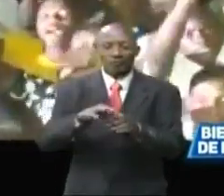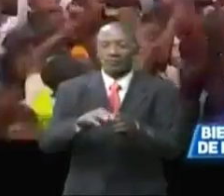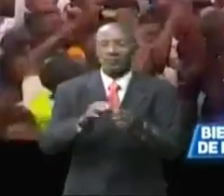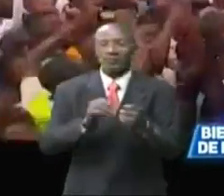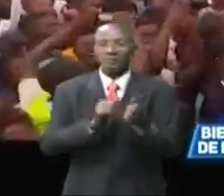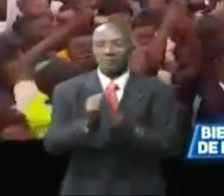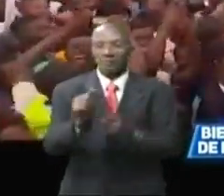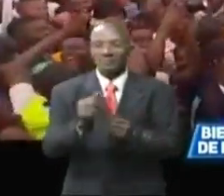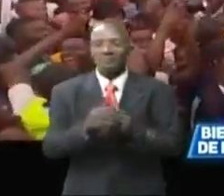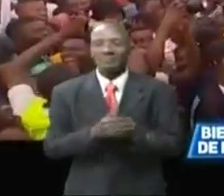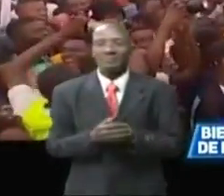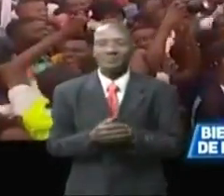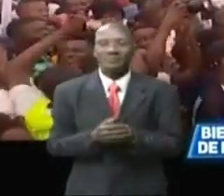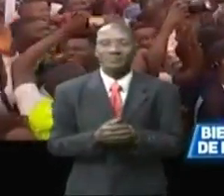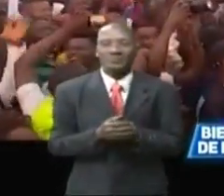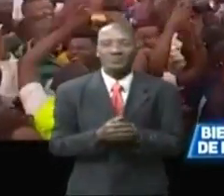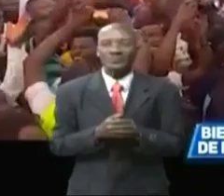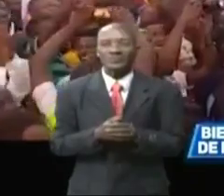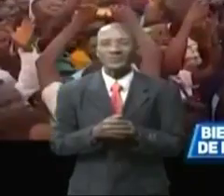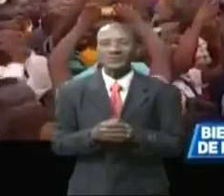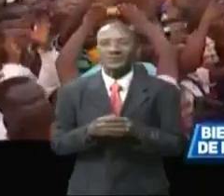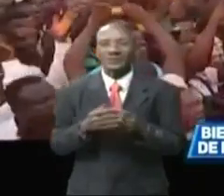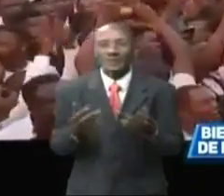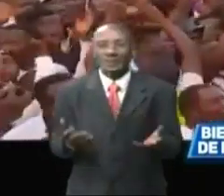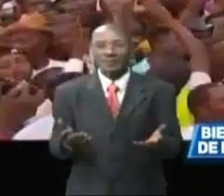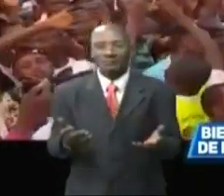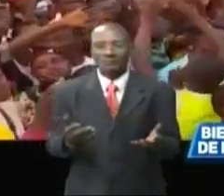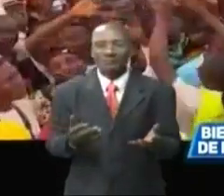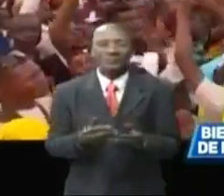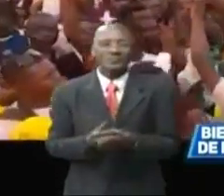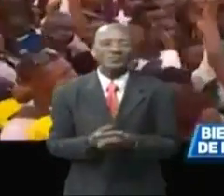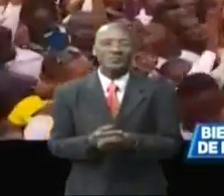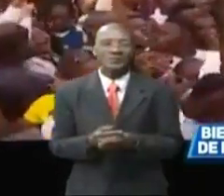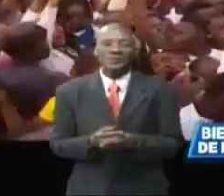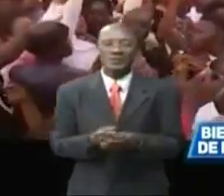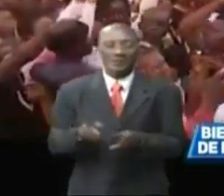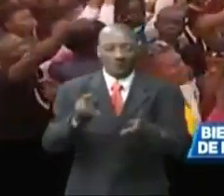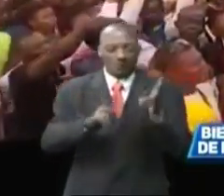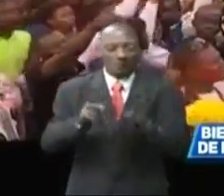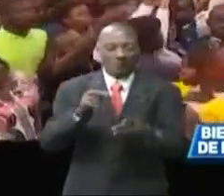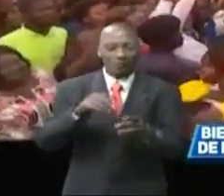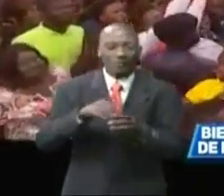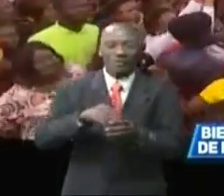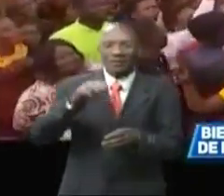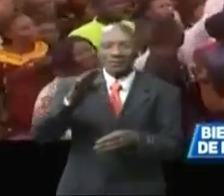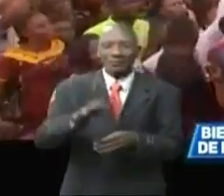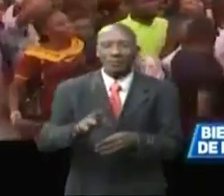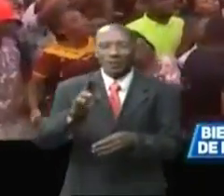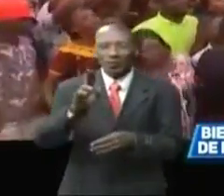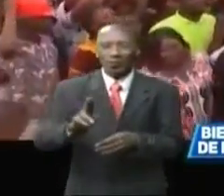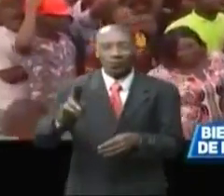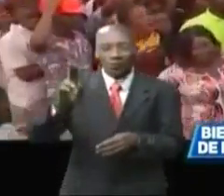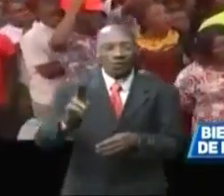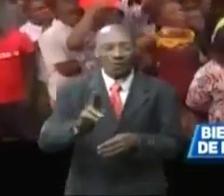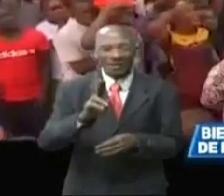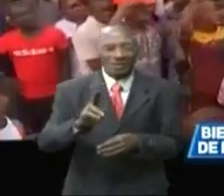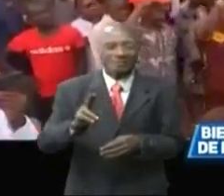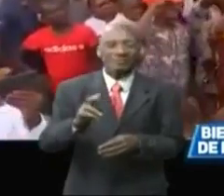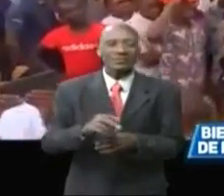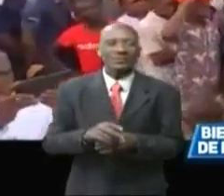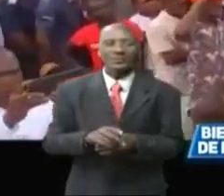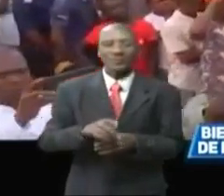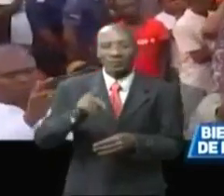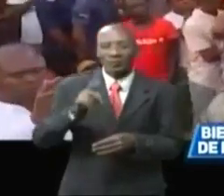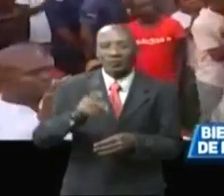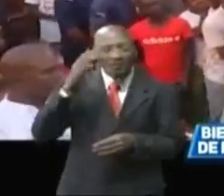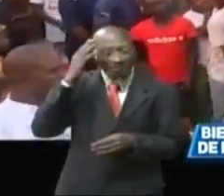Le VPM Jean-Pierre Liaou a également demandé à la population de Bas-Véné de faire un choix utile en votant avec conscience le projet des